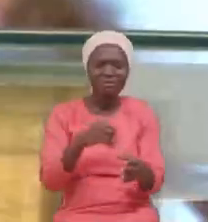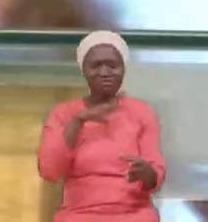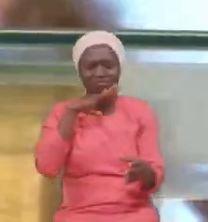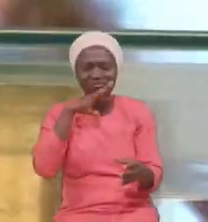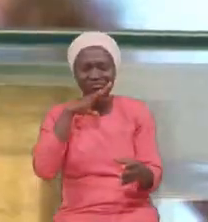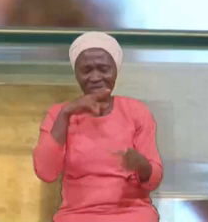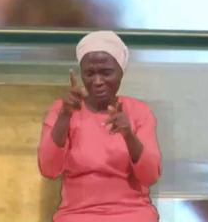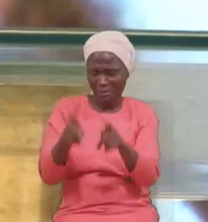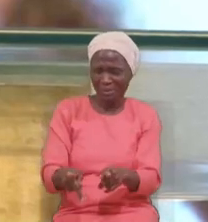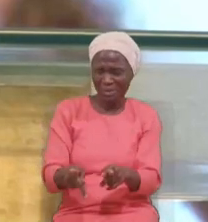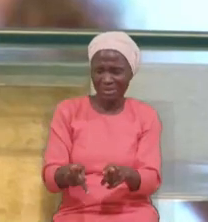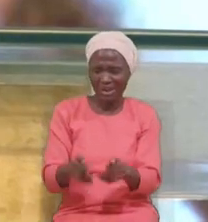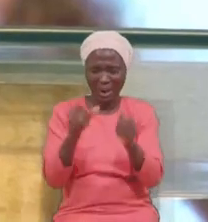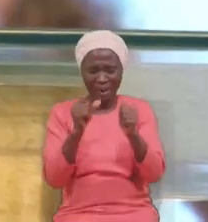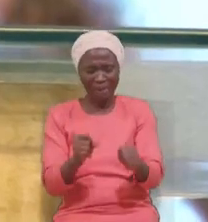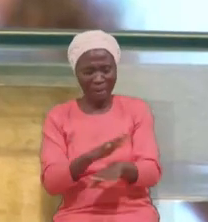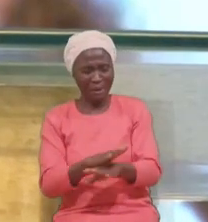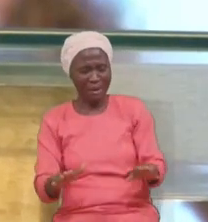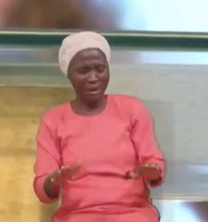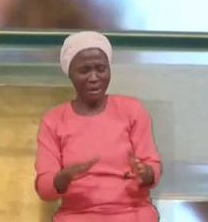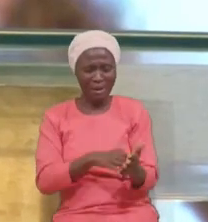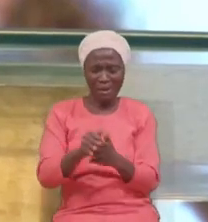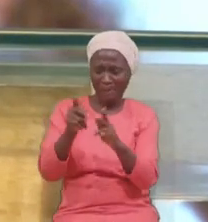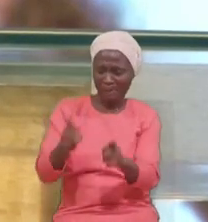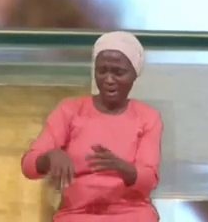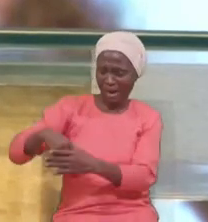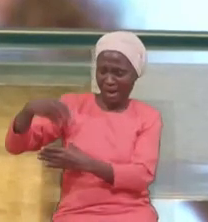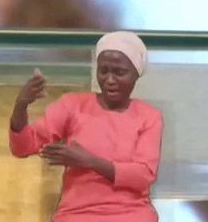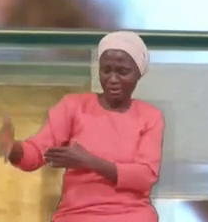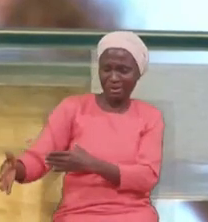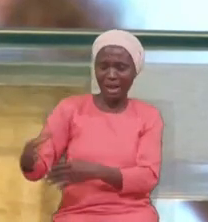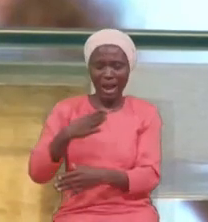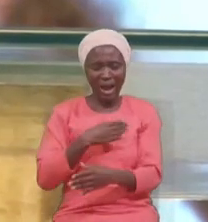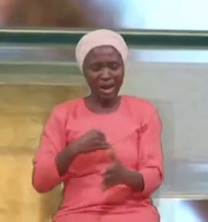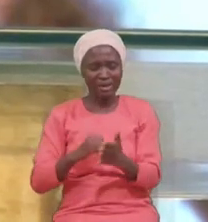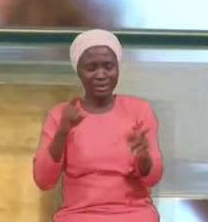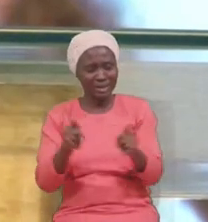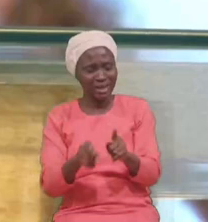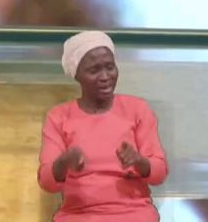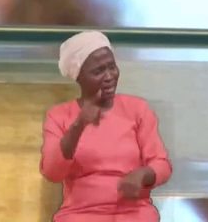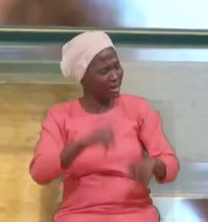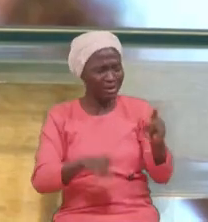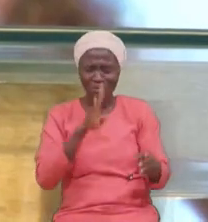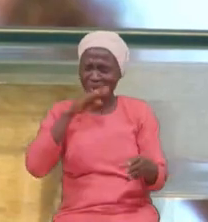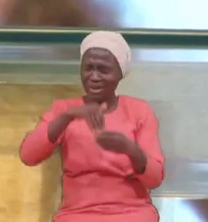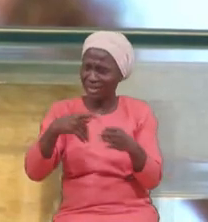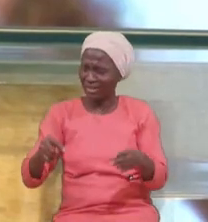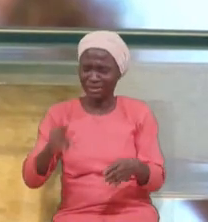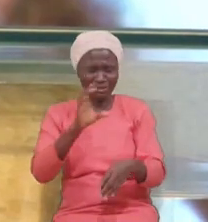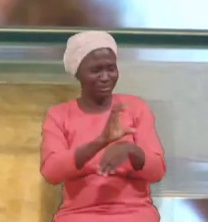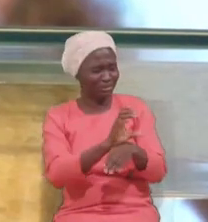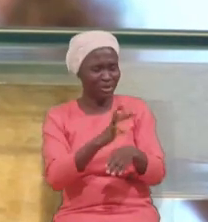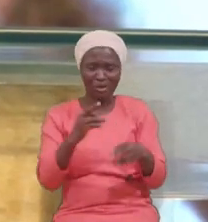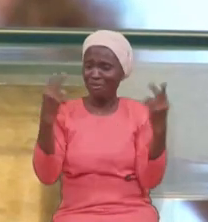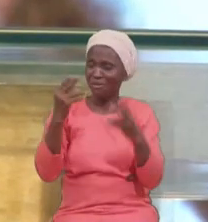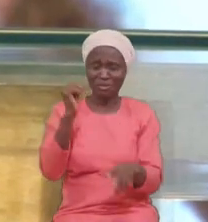entre une personne impuissante, impure, au droit là-bas, et c'est comme la personne ne peut jamais être dans